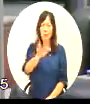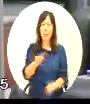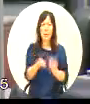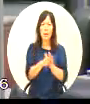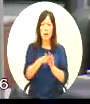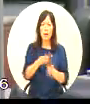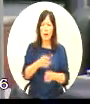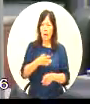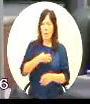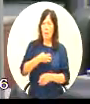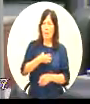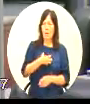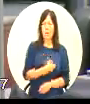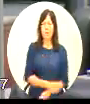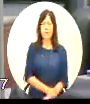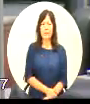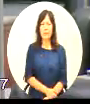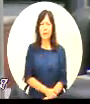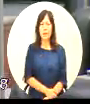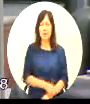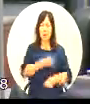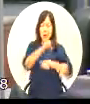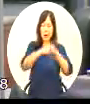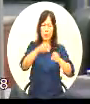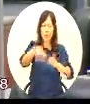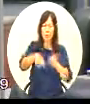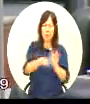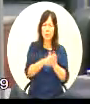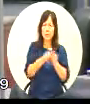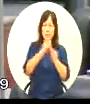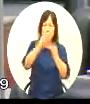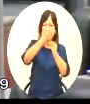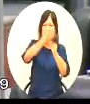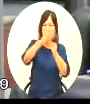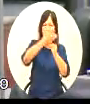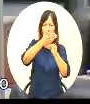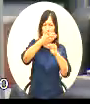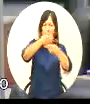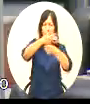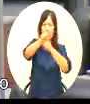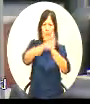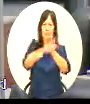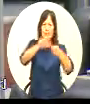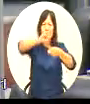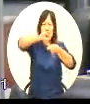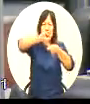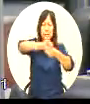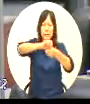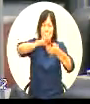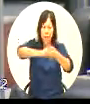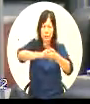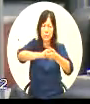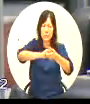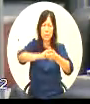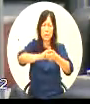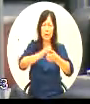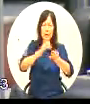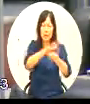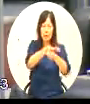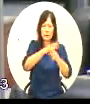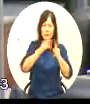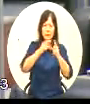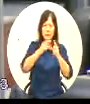哪，我们的公共自行车站最北是到我们茄萣区的情人码头，那中